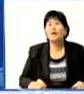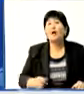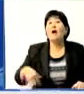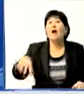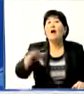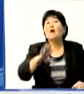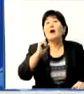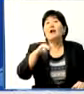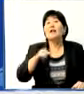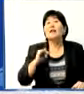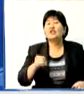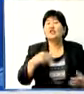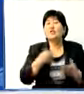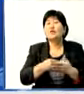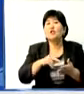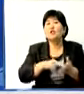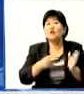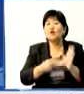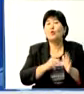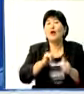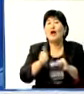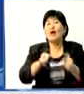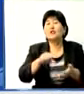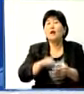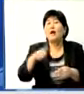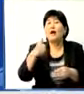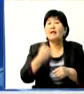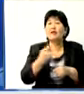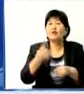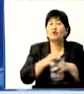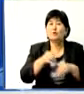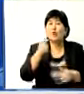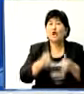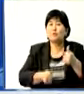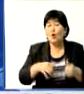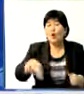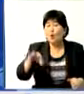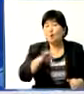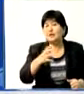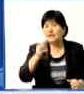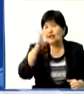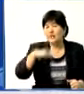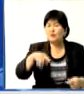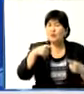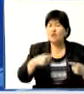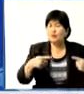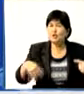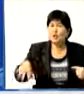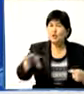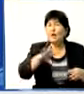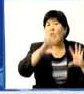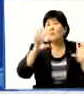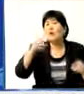Аймағымызда IT бизнес атты жобалар жарысы болды. Алғаш рет ұйымдастырылған байқауға облысымыздан және еліміздің бірнеше өңірінен